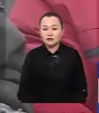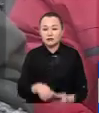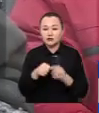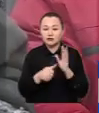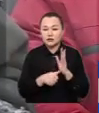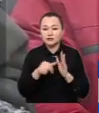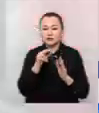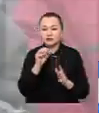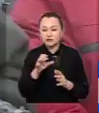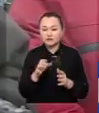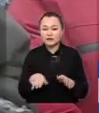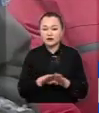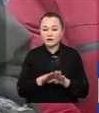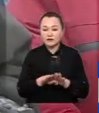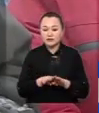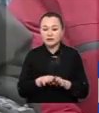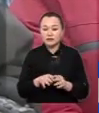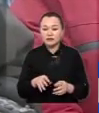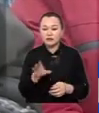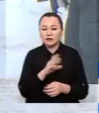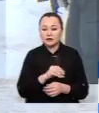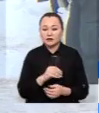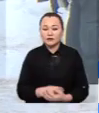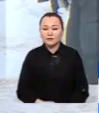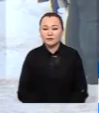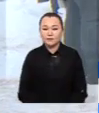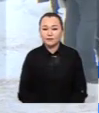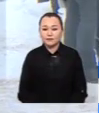16 часов закрывается. 6 часов.